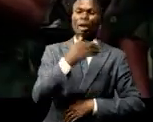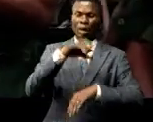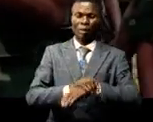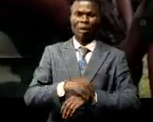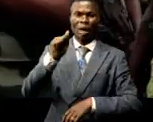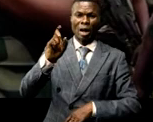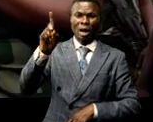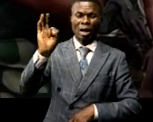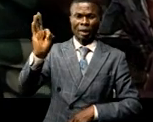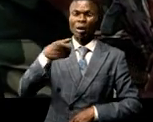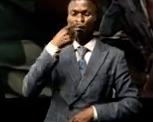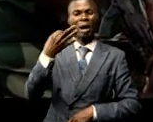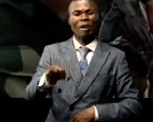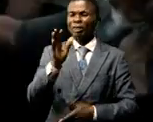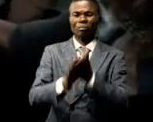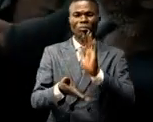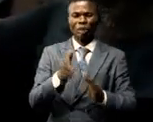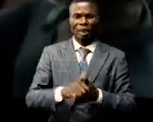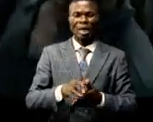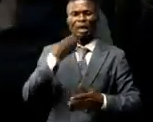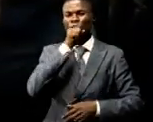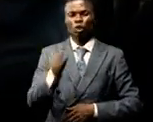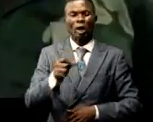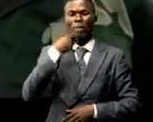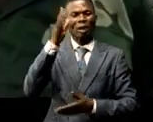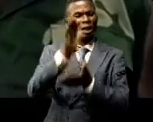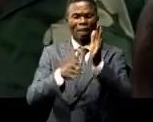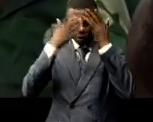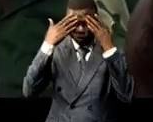maîtrisent ni les français ni les langues locales.